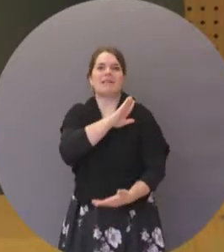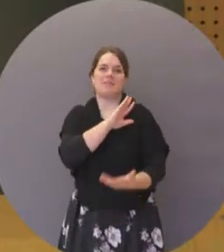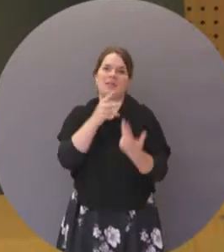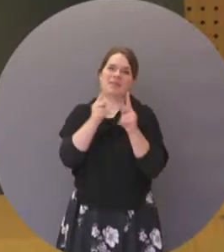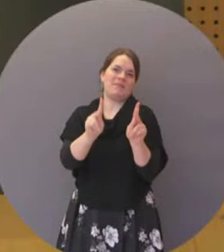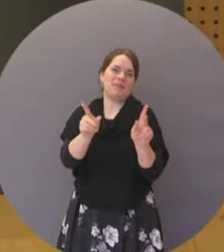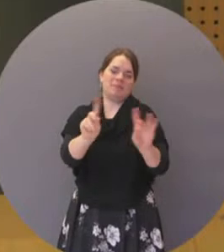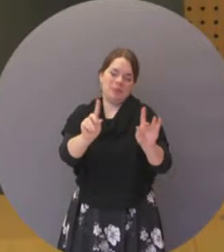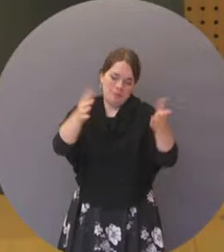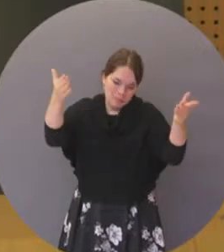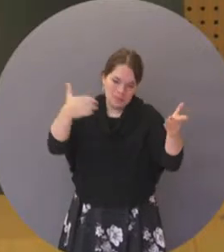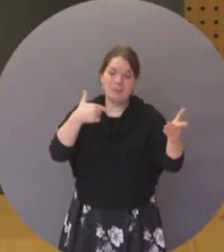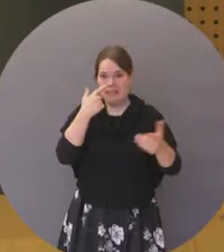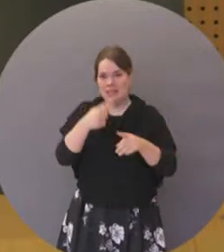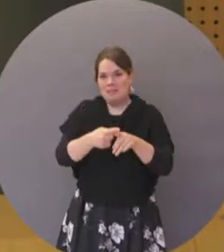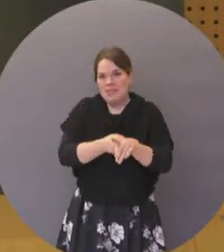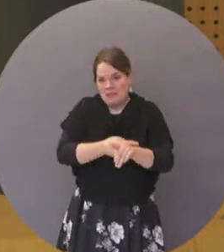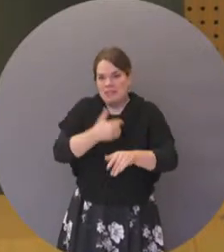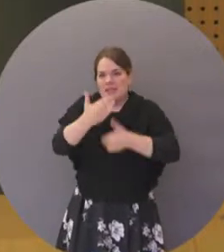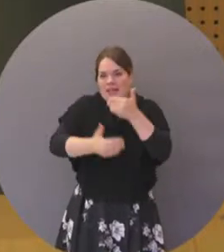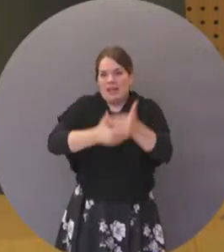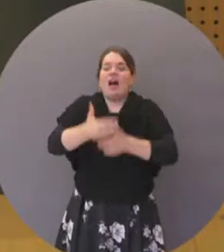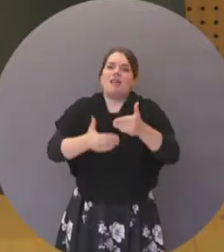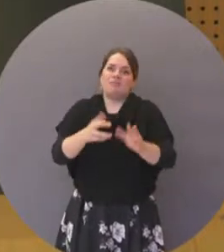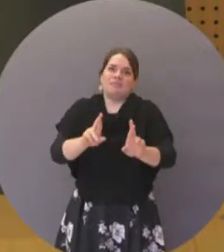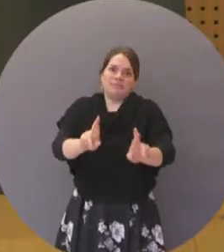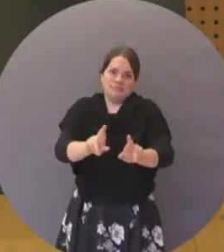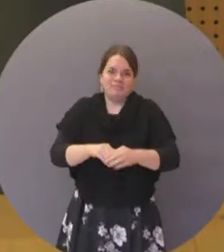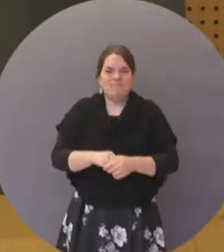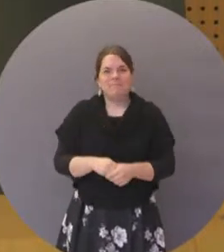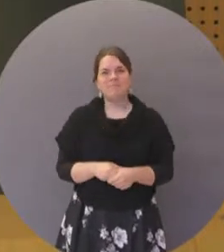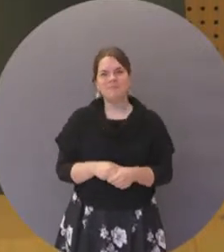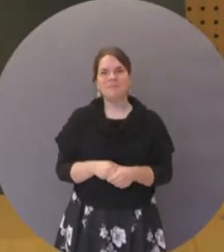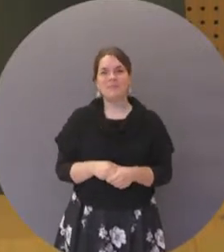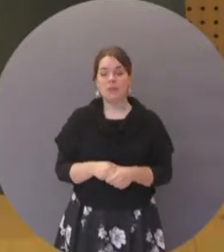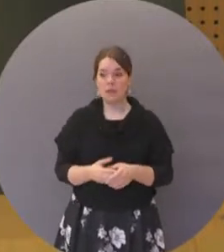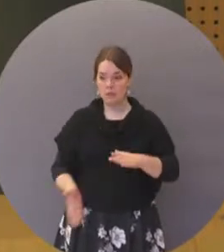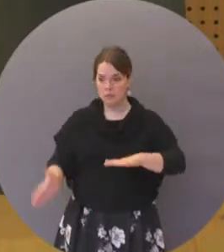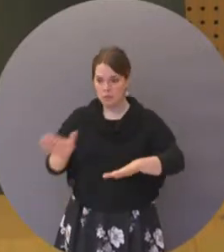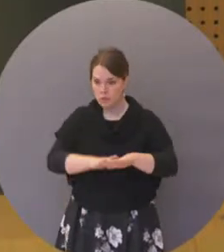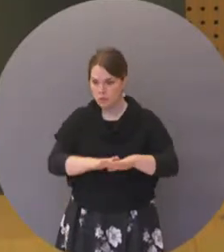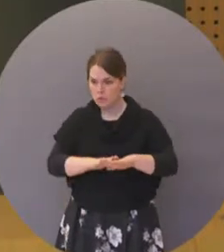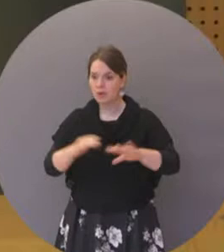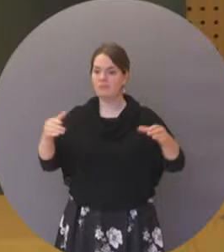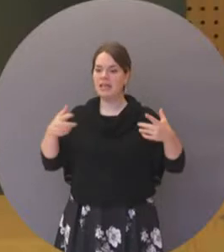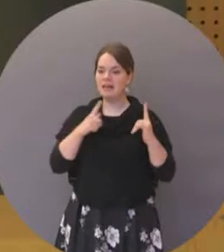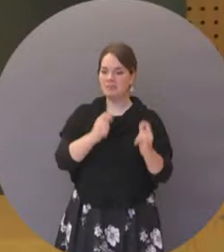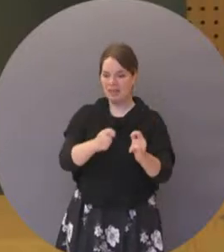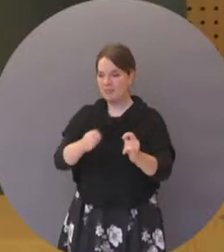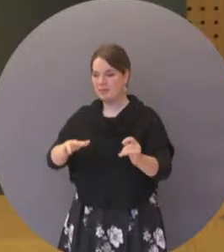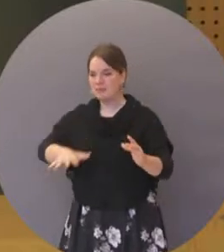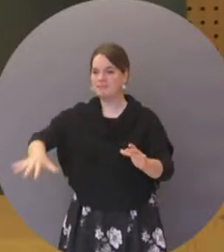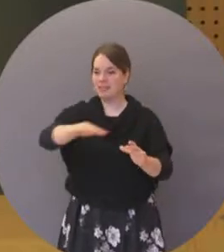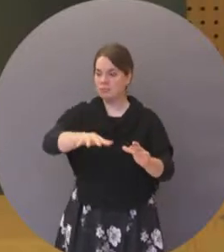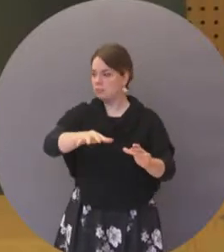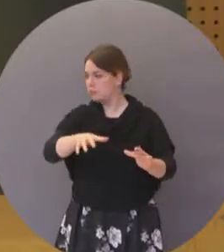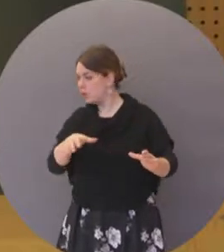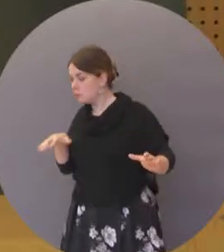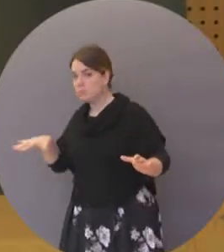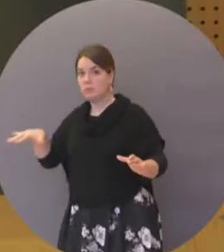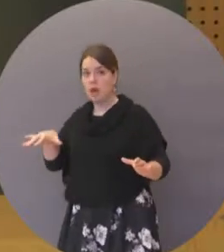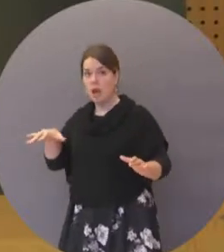reprennent leur marche comme ils se doit pour autant de nombreux collègues restent je ne dirais plus oublier mais exclus